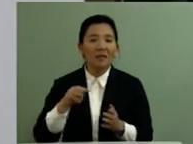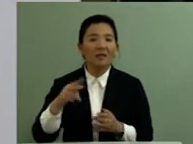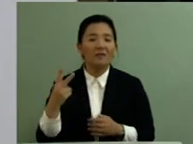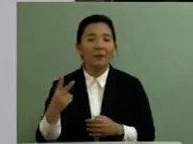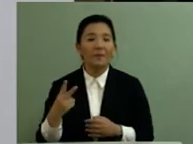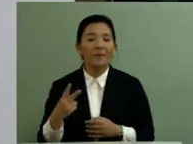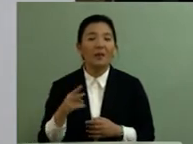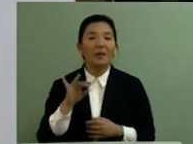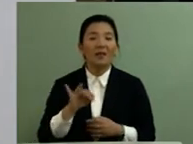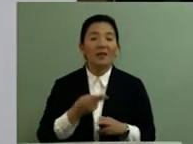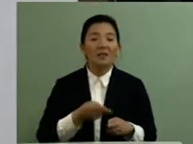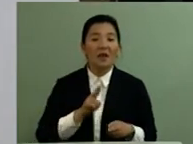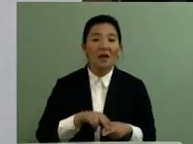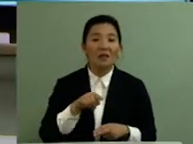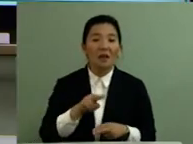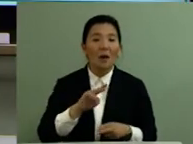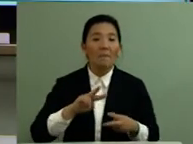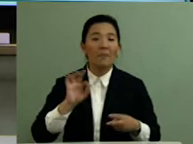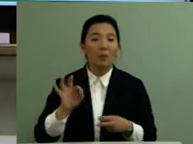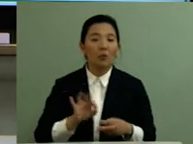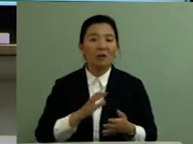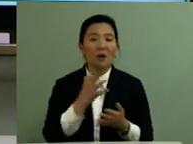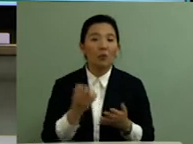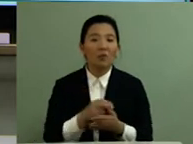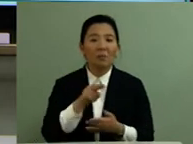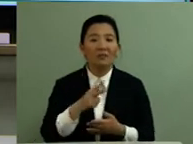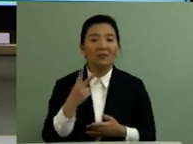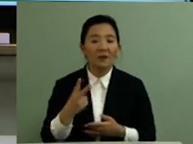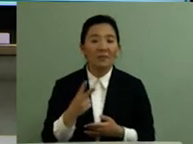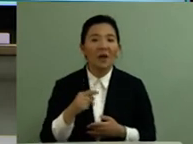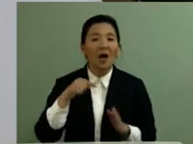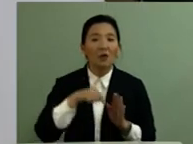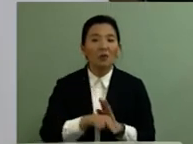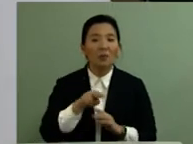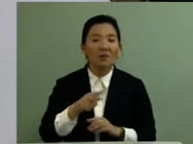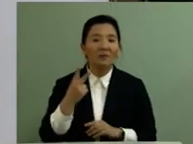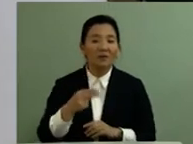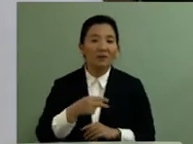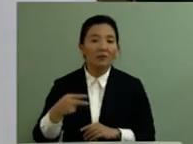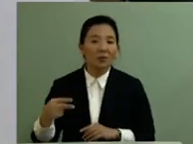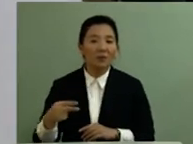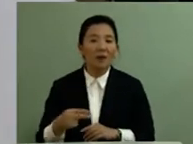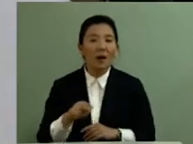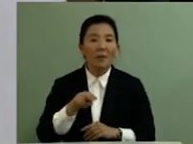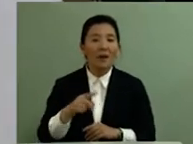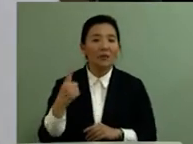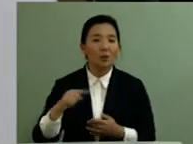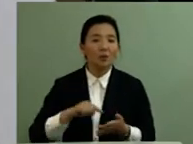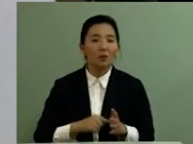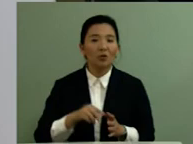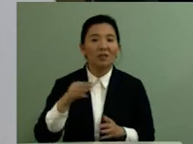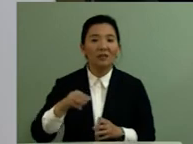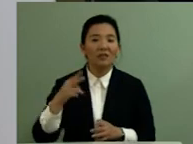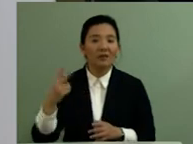Т2. И из этой пропорции мы находим P2. Отсюда P2 равно P1 умножить